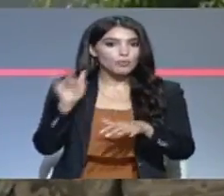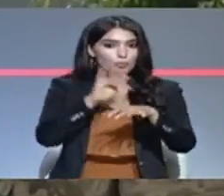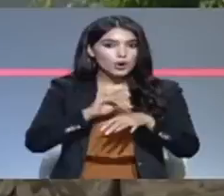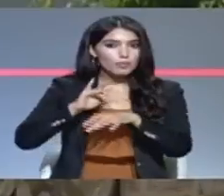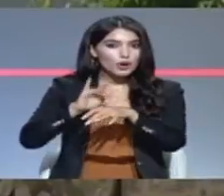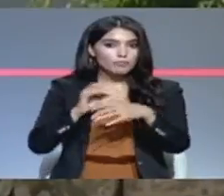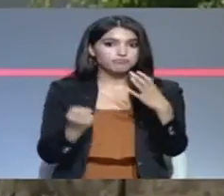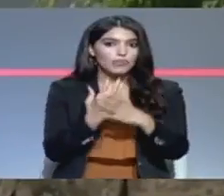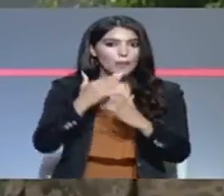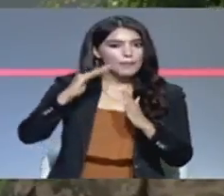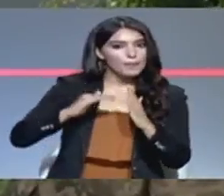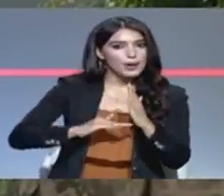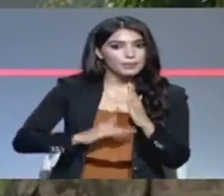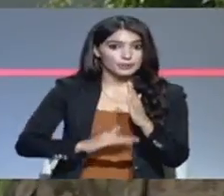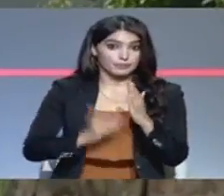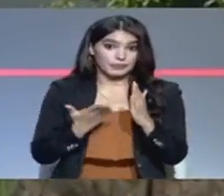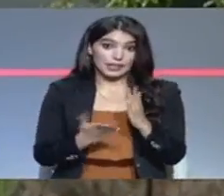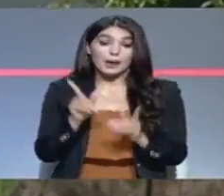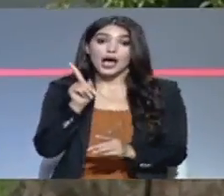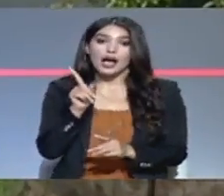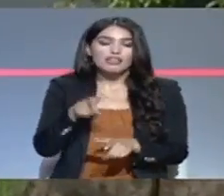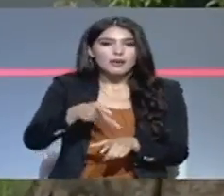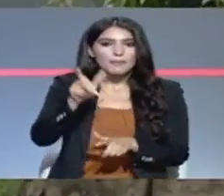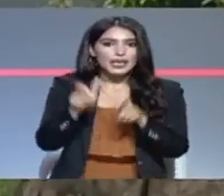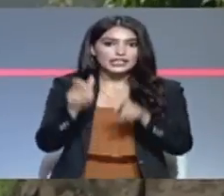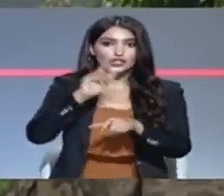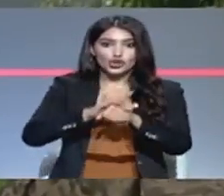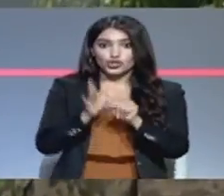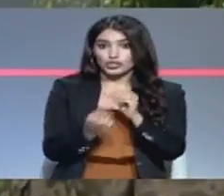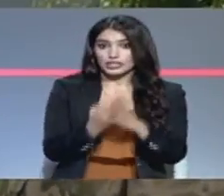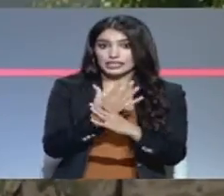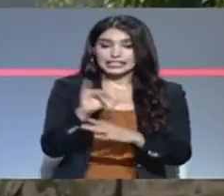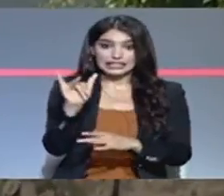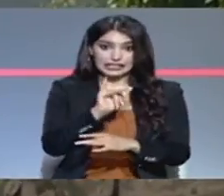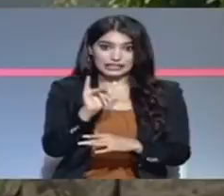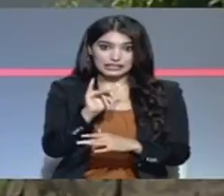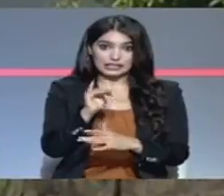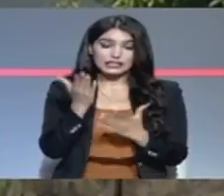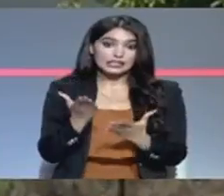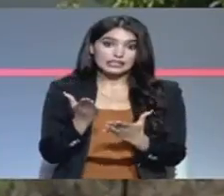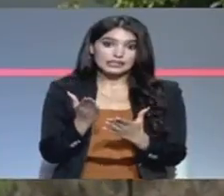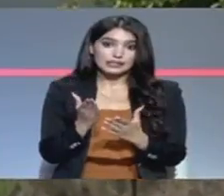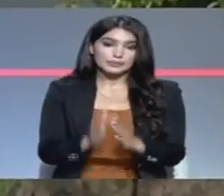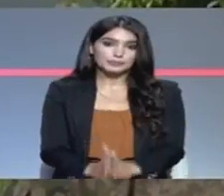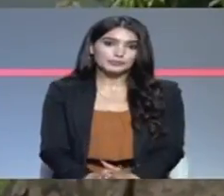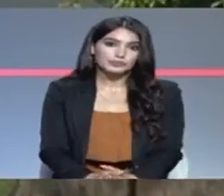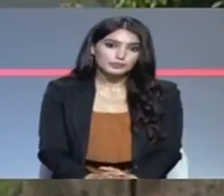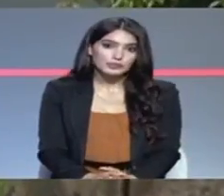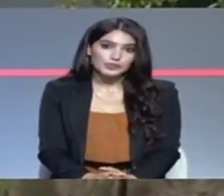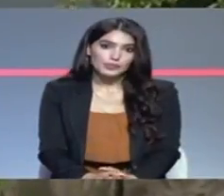الإصابات قاعد ينقص. الأكثر الإصابات هي إصابات اللي معناها